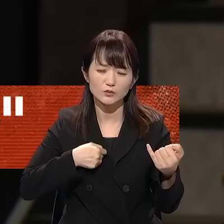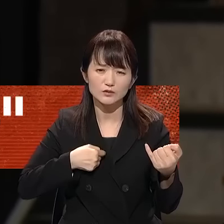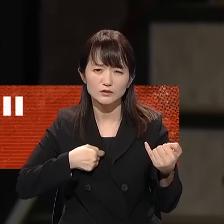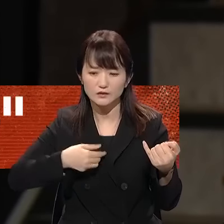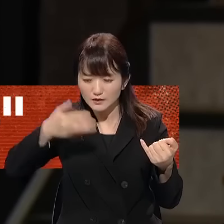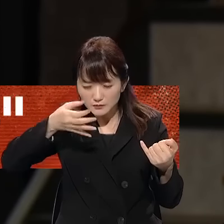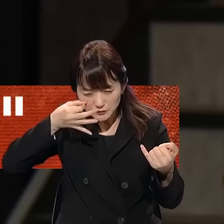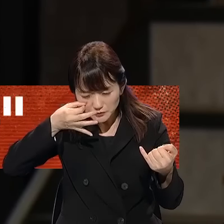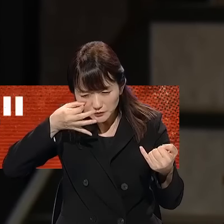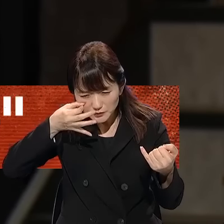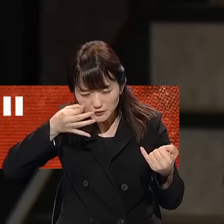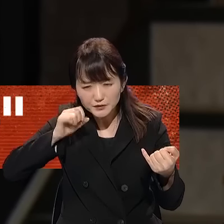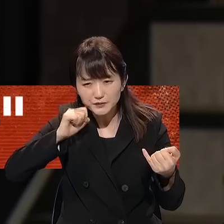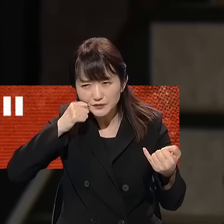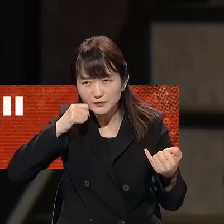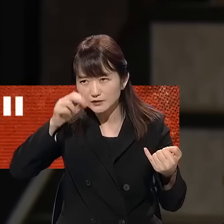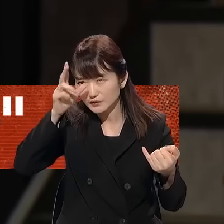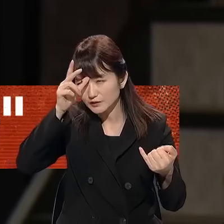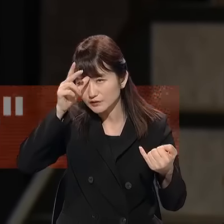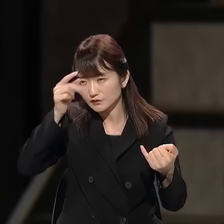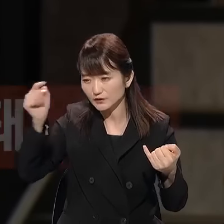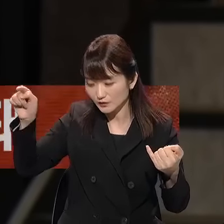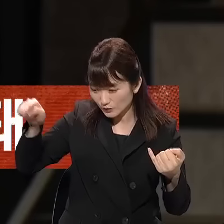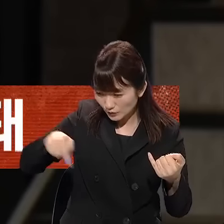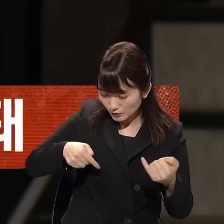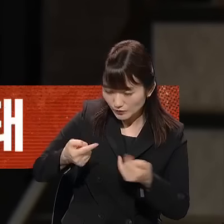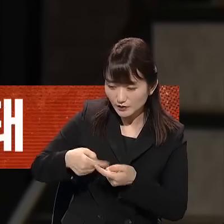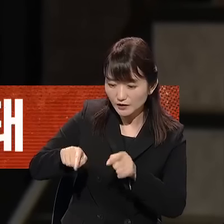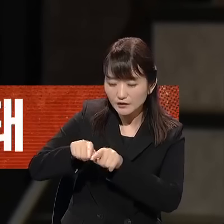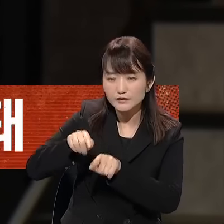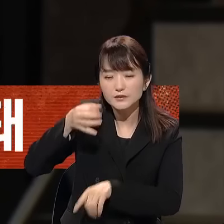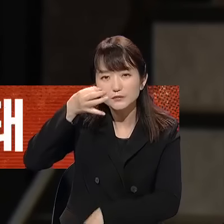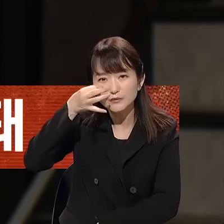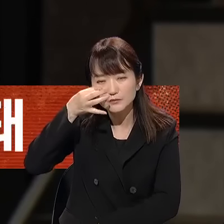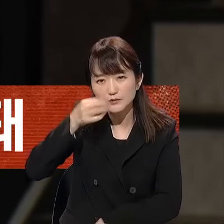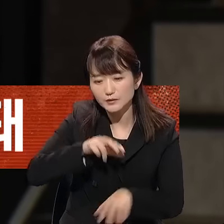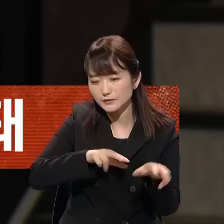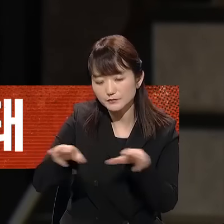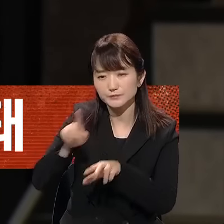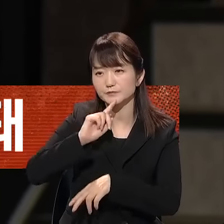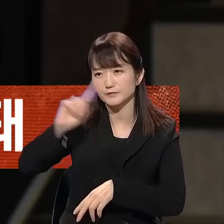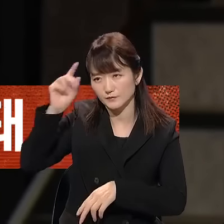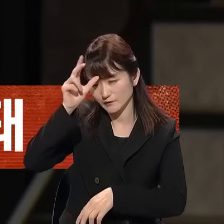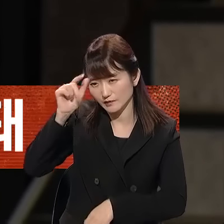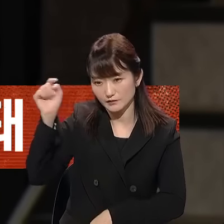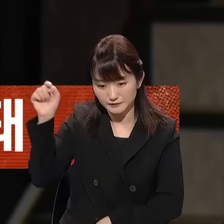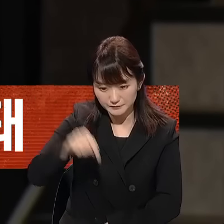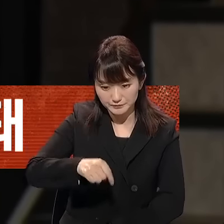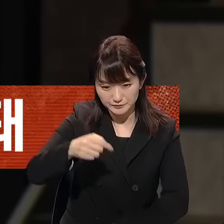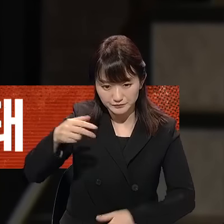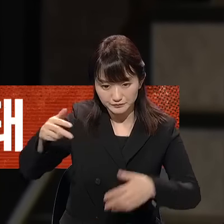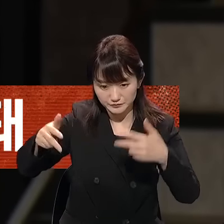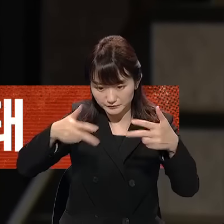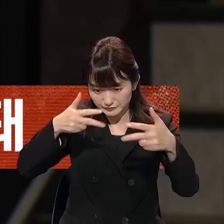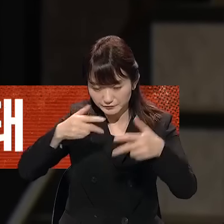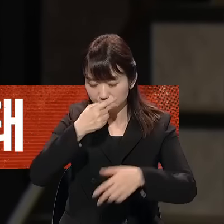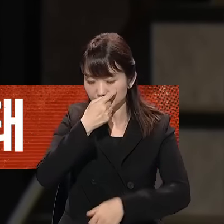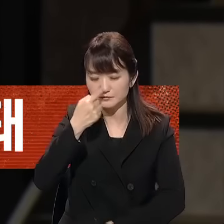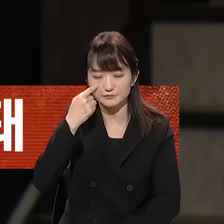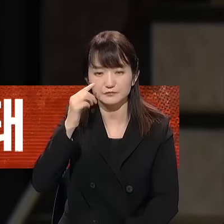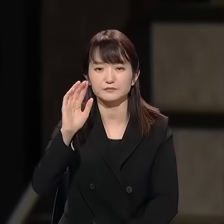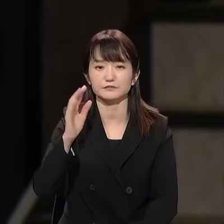같으니까 경찰을 대동해서 같이 보자라고 얘기를 해서 바로 신고를 하고 경찰이 와서 CCTV가 확인하게